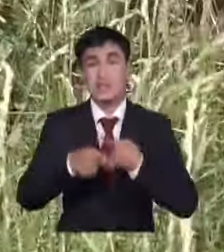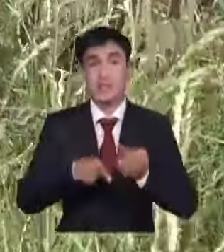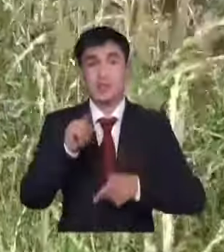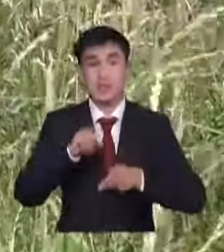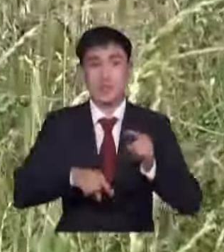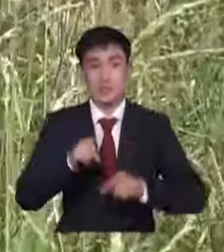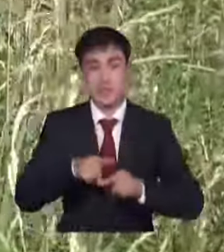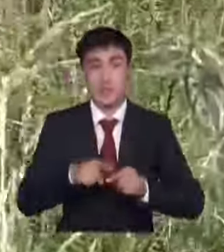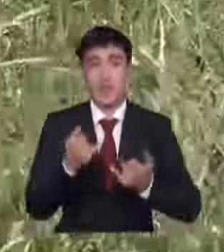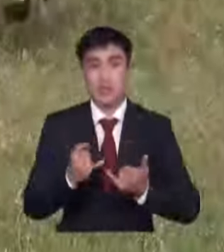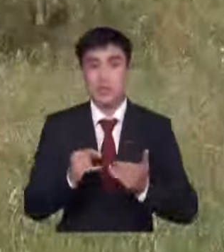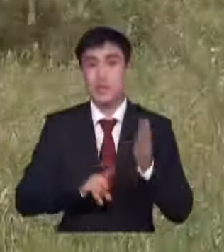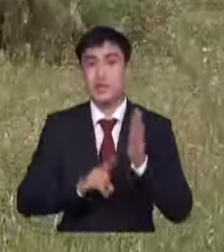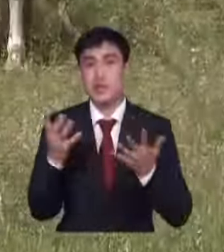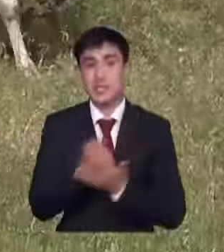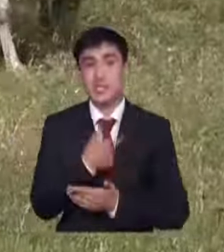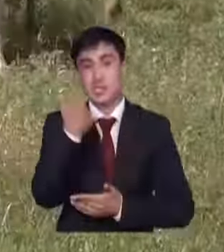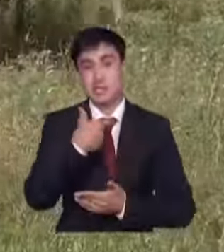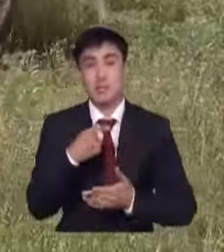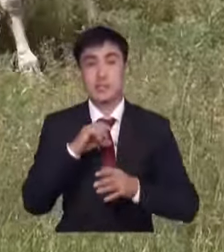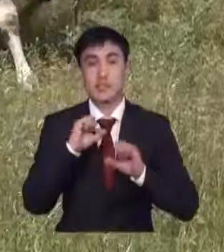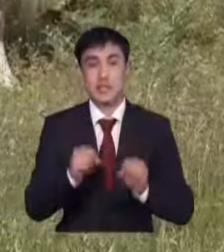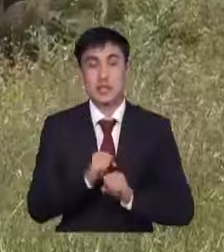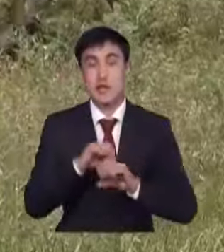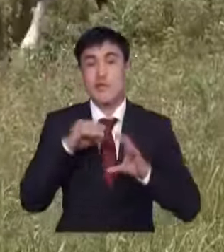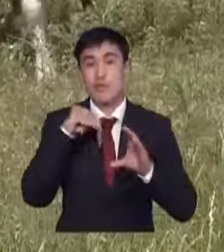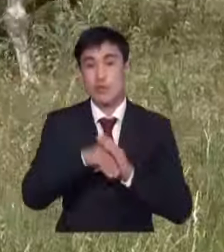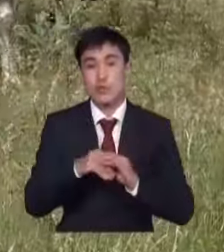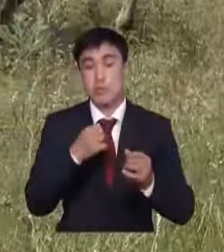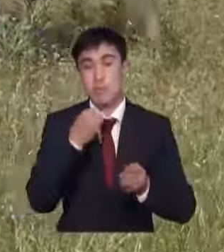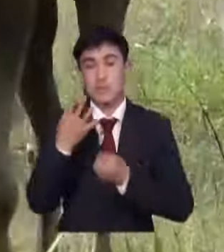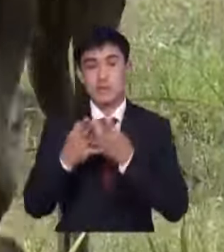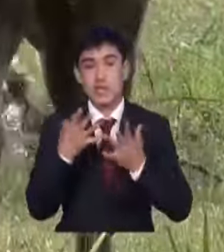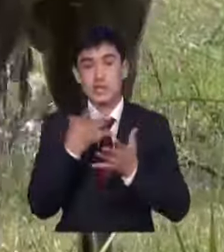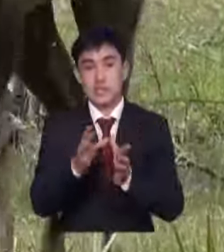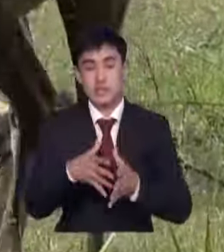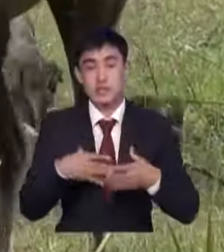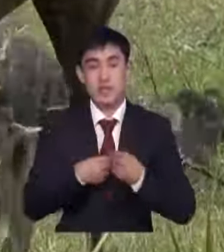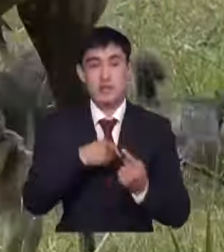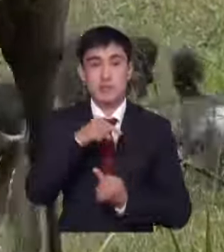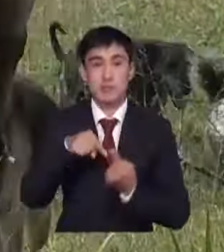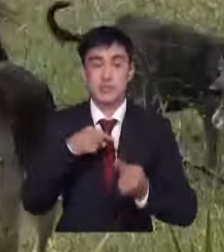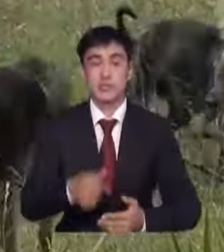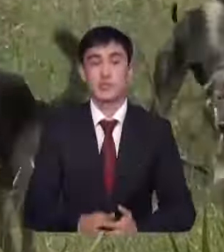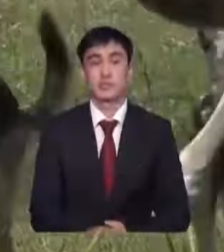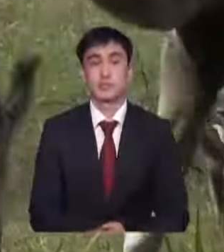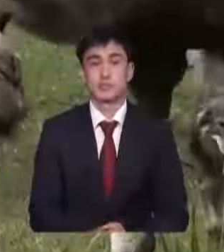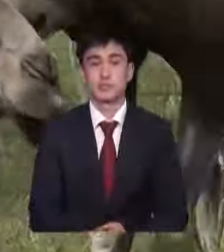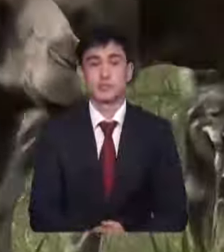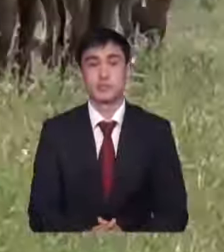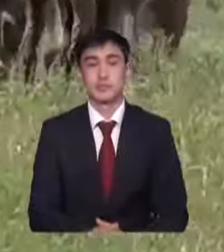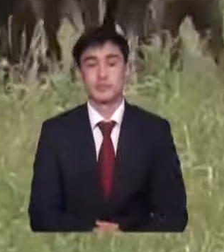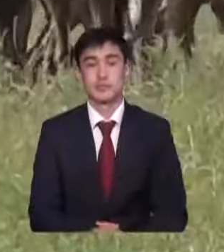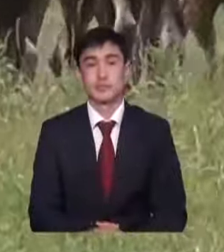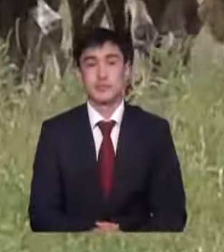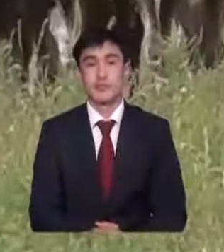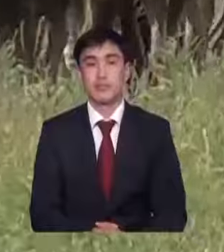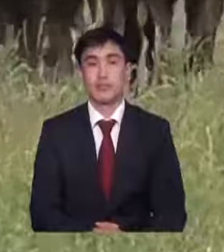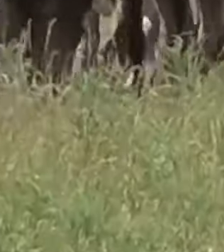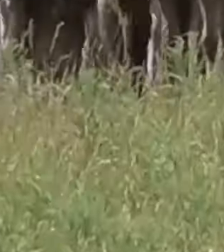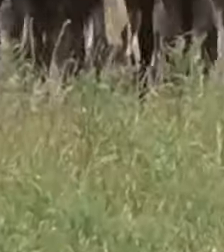своих родителей, уже нашли для себя занятия и вносят свой вклад в процветание семейного бизнеса. Хундуз Нурмухамбетова, Елдана